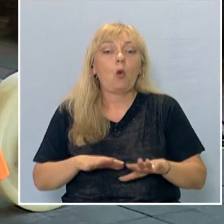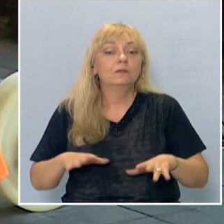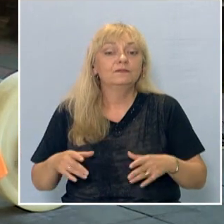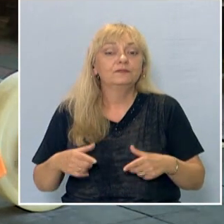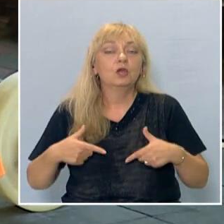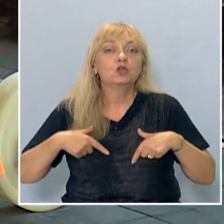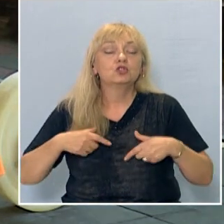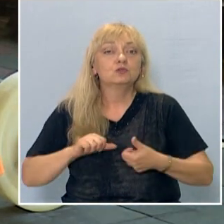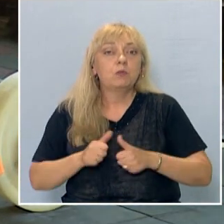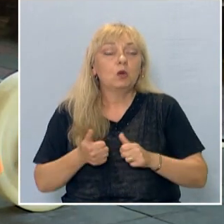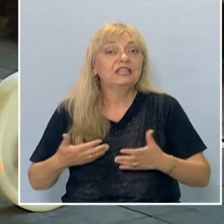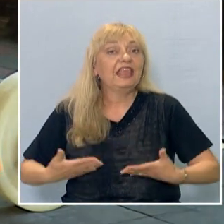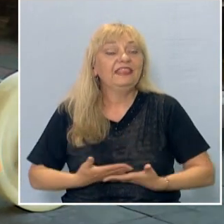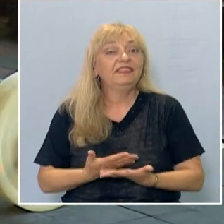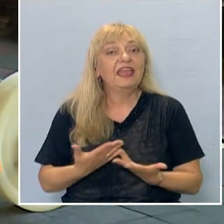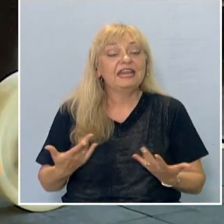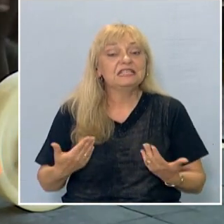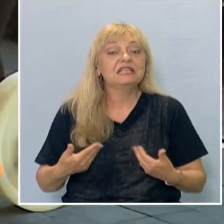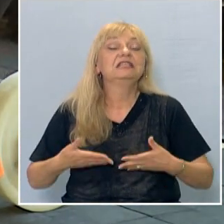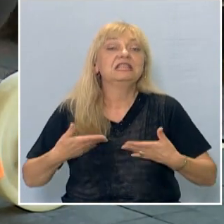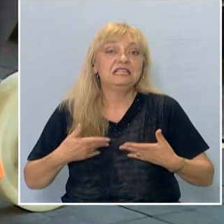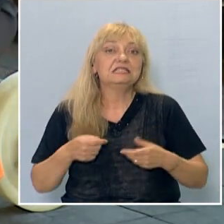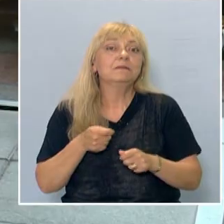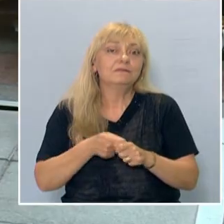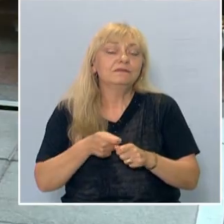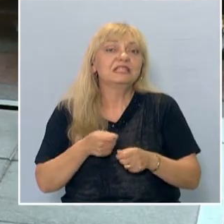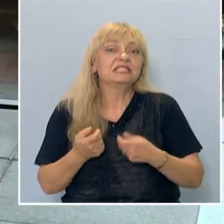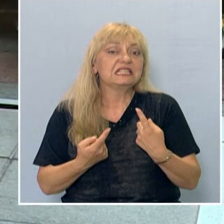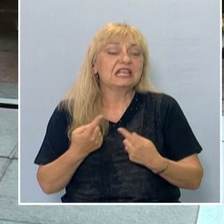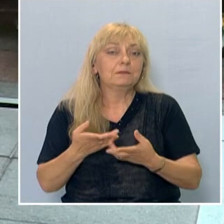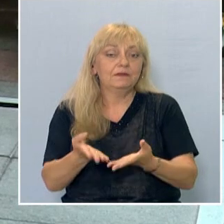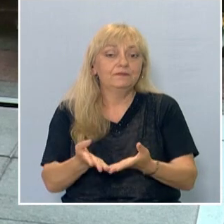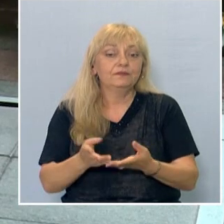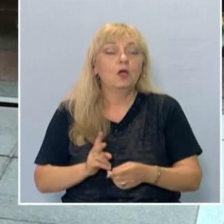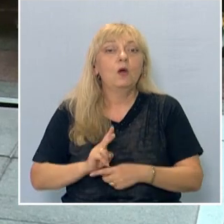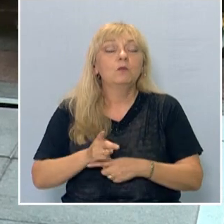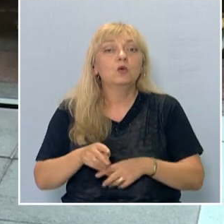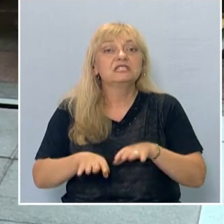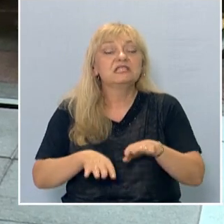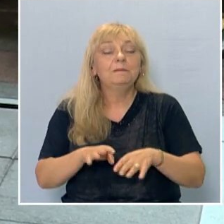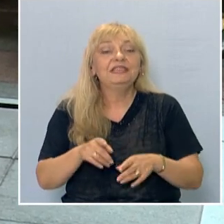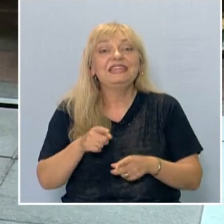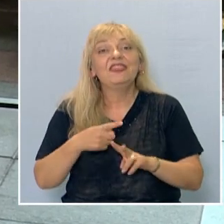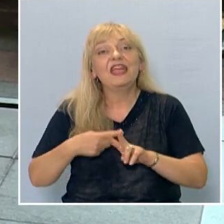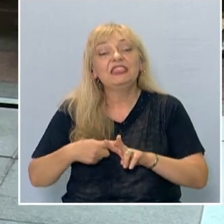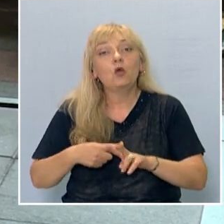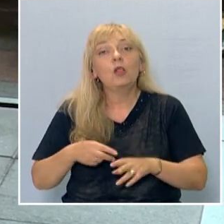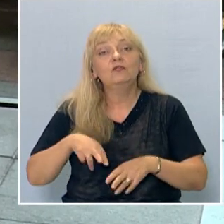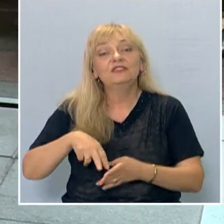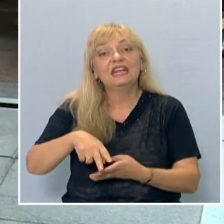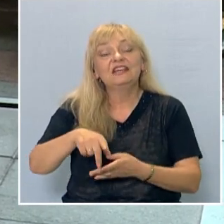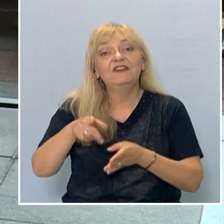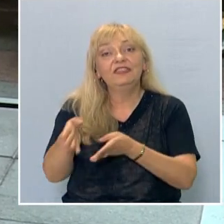по принцип е много интересен и заради това искам да се занимавам с него. По стъпките на Николов тръгват и неговите деца, които